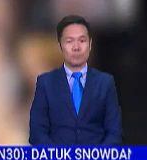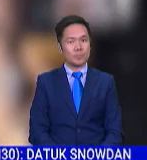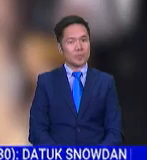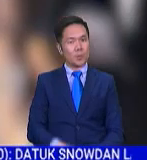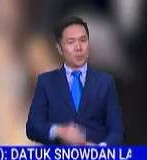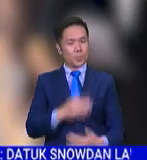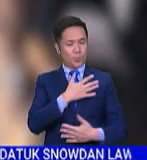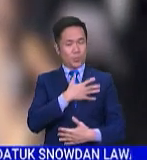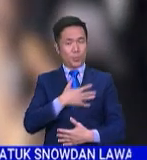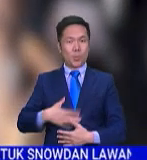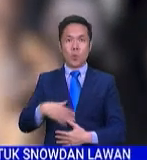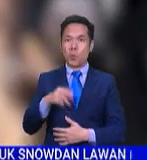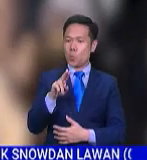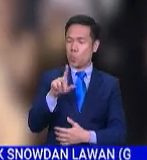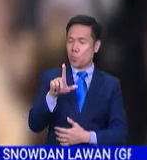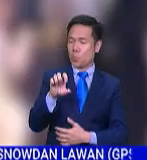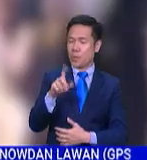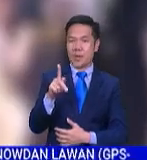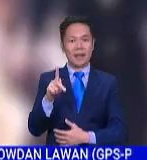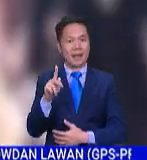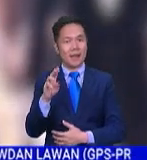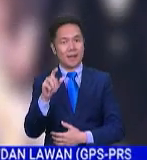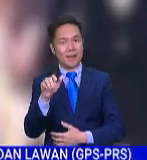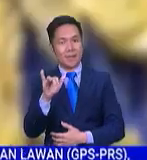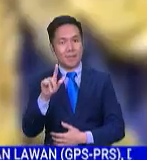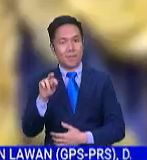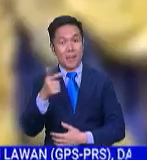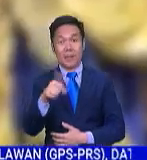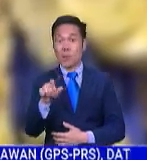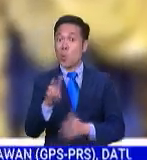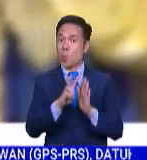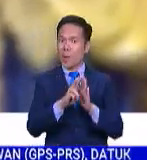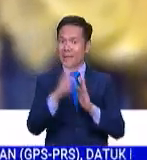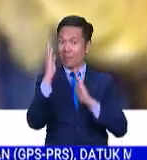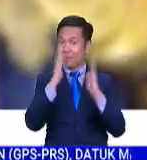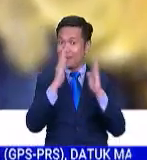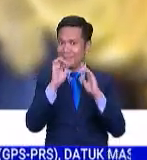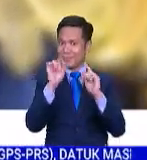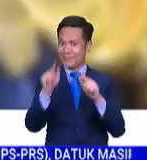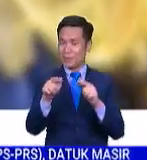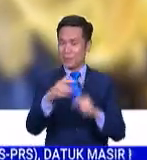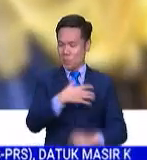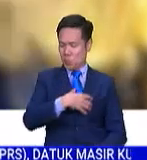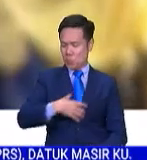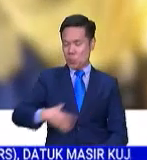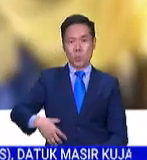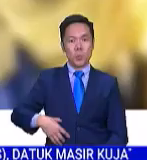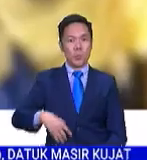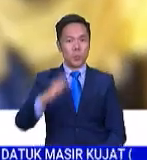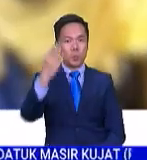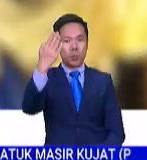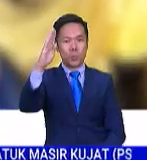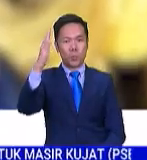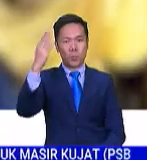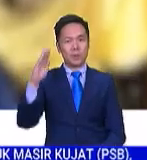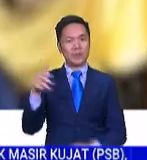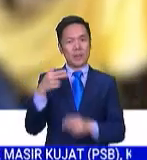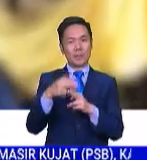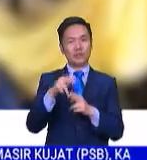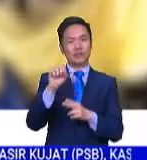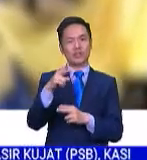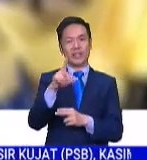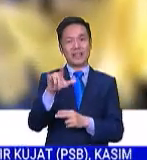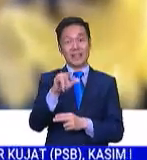kostum bertemakan ulit mayang membawa tuah buat wakil Malaysia di Miss Grand International Lee Shalini